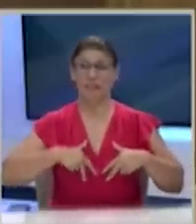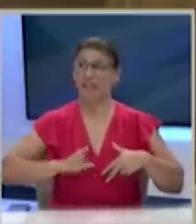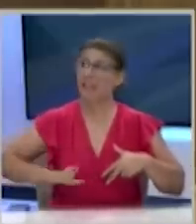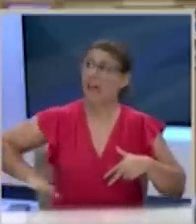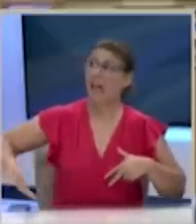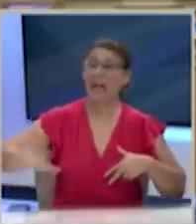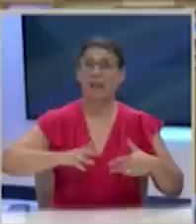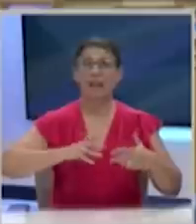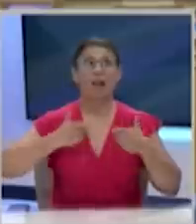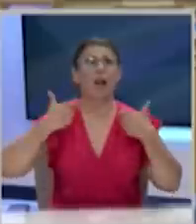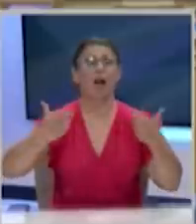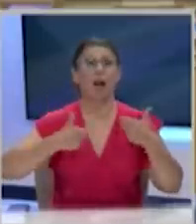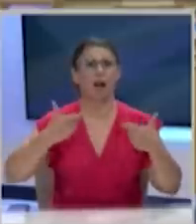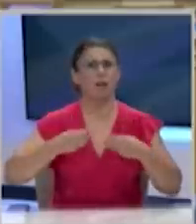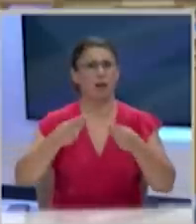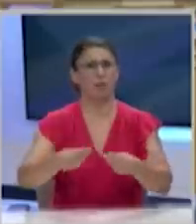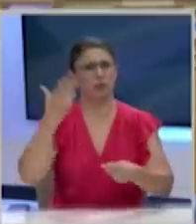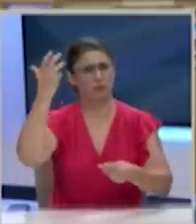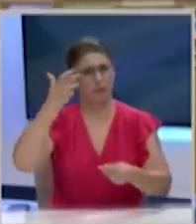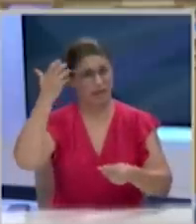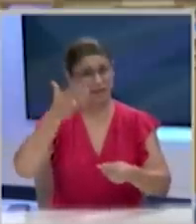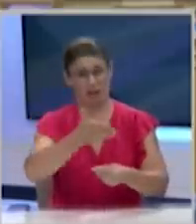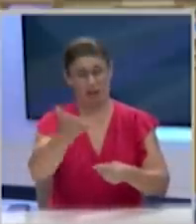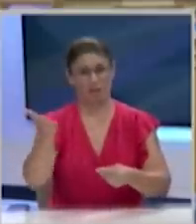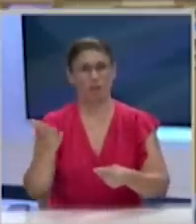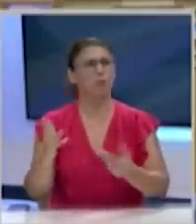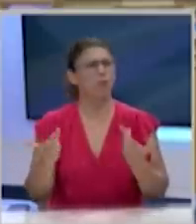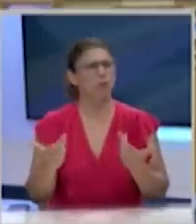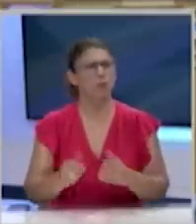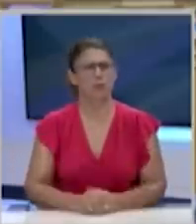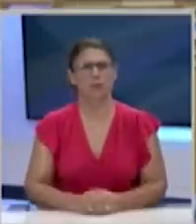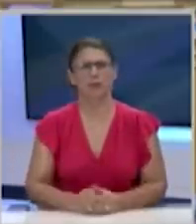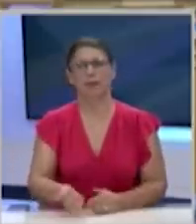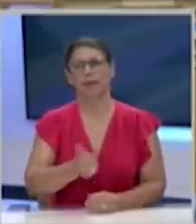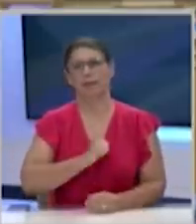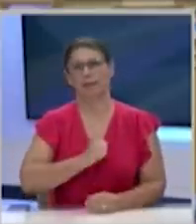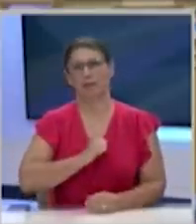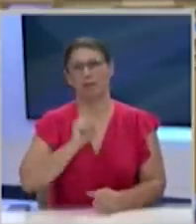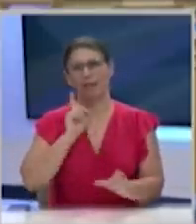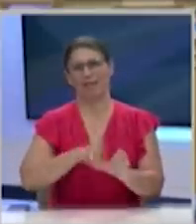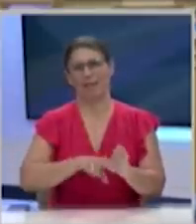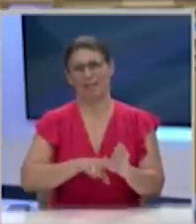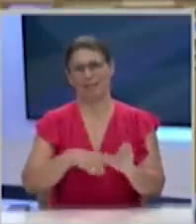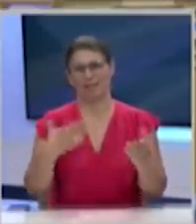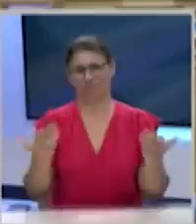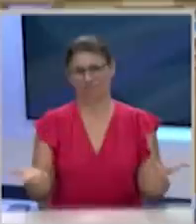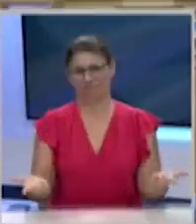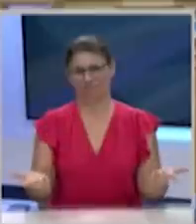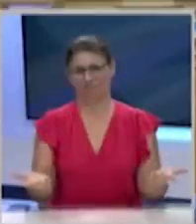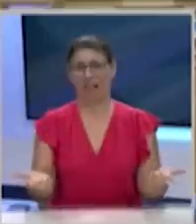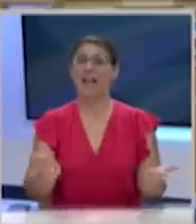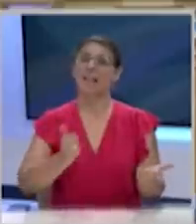κατακραυγή που υπάρχει να δώσει τις μελέτες αυτές που σε ιδιωτικές εταιρείες που